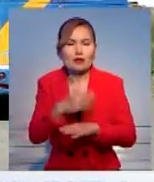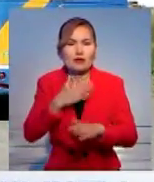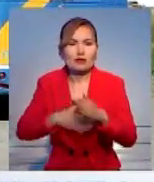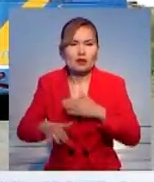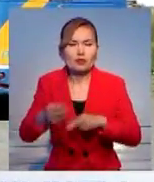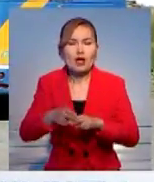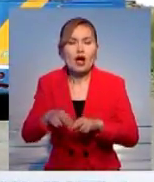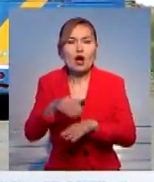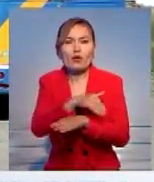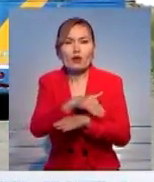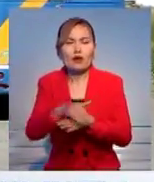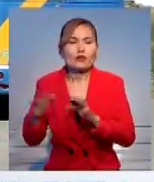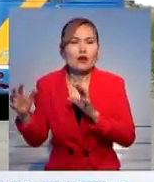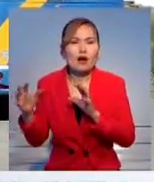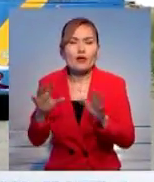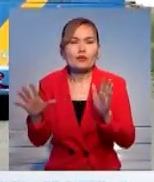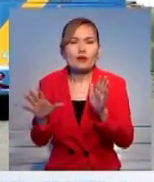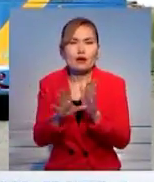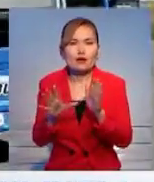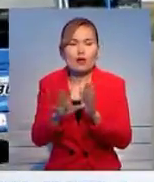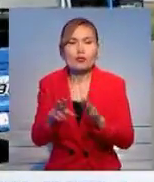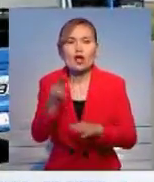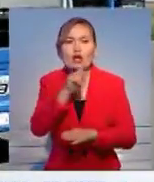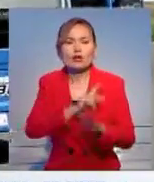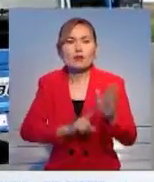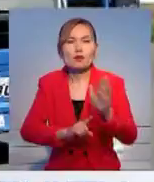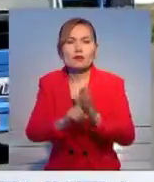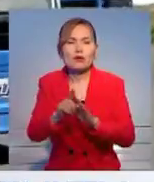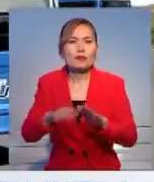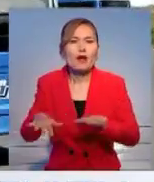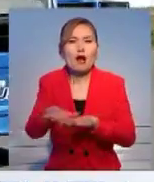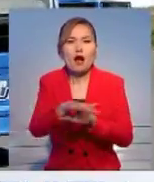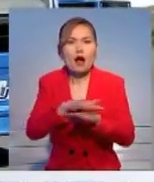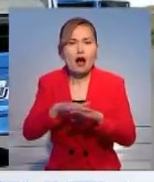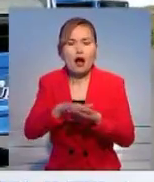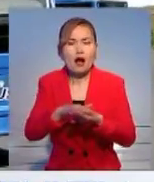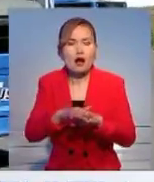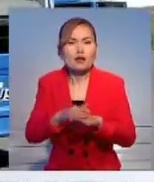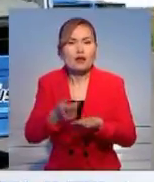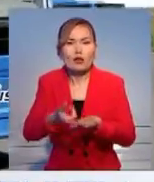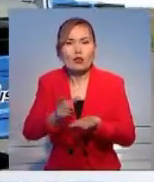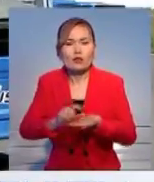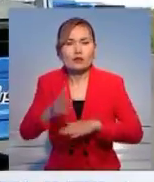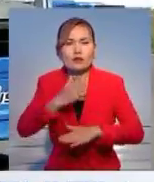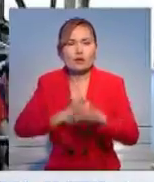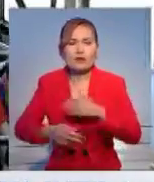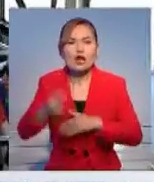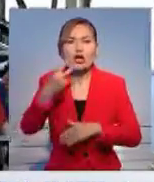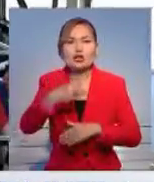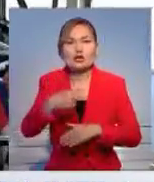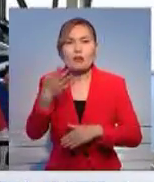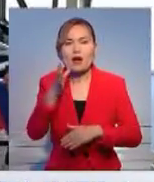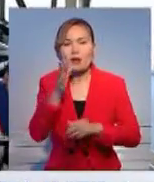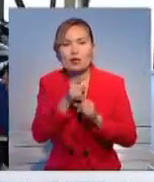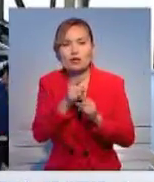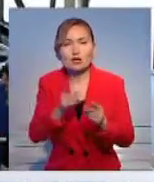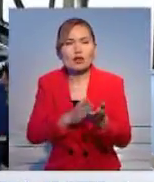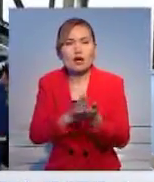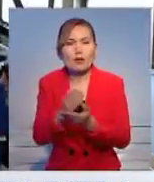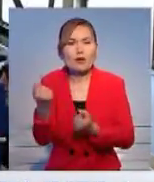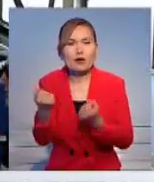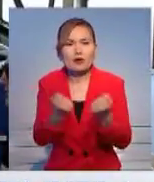Тбилиси көшесімен дыбыссыз зырылдап жүрген электроавтобуста халық әдемі көбелекке теңейді. 25 жылдық еңбек өтілі бар